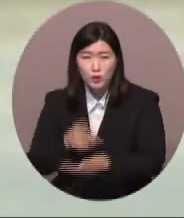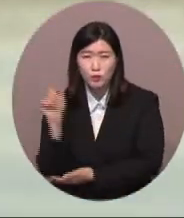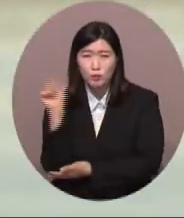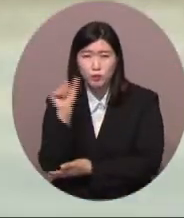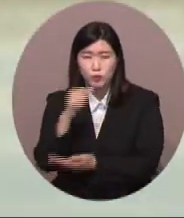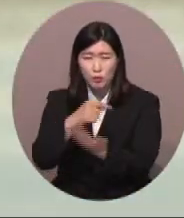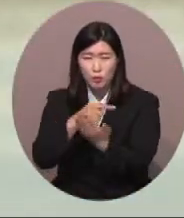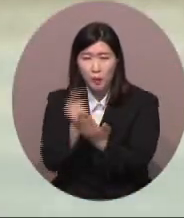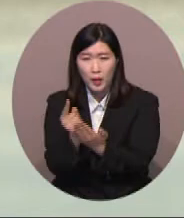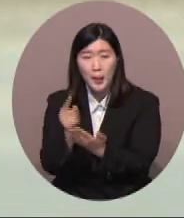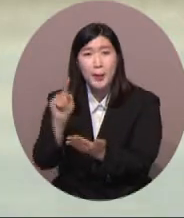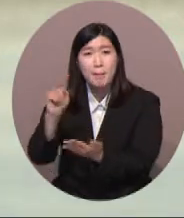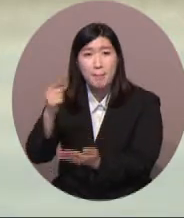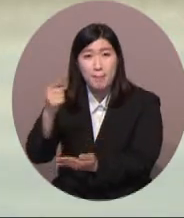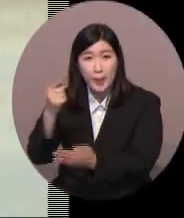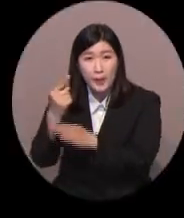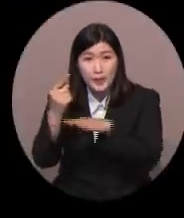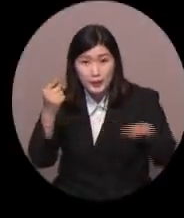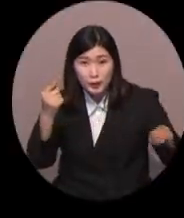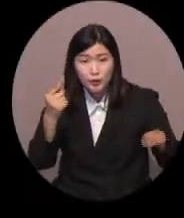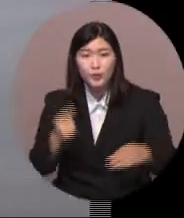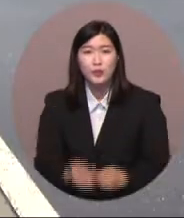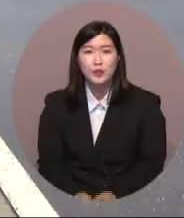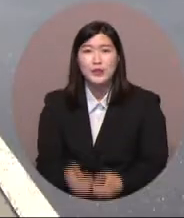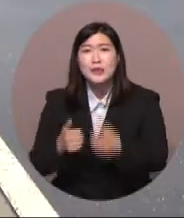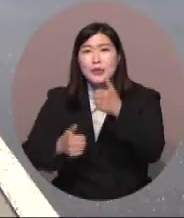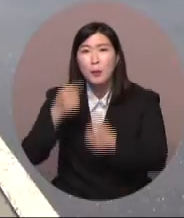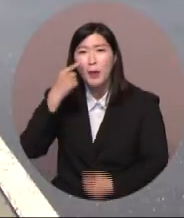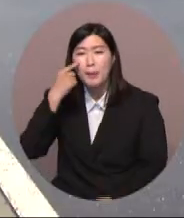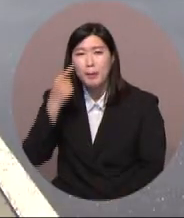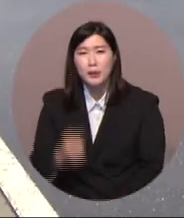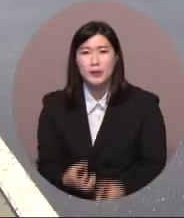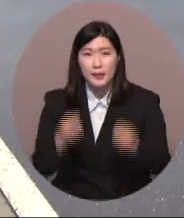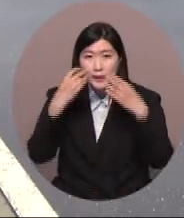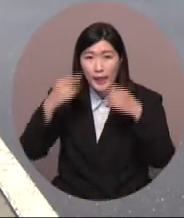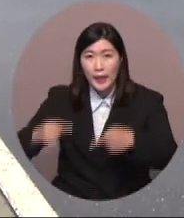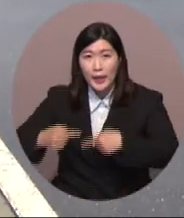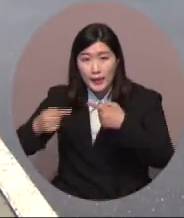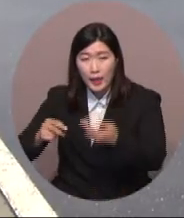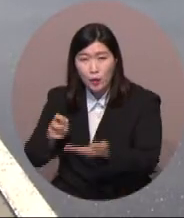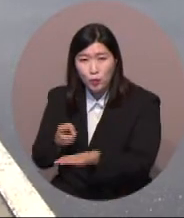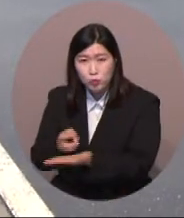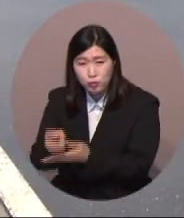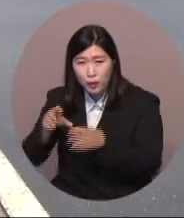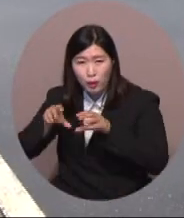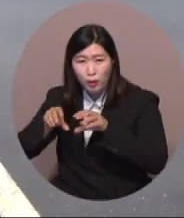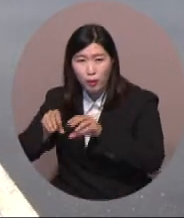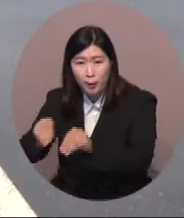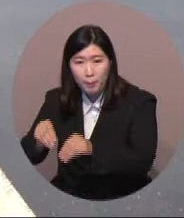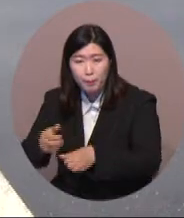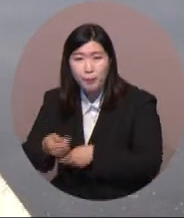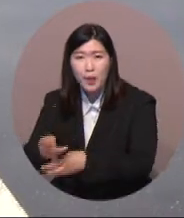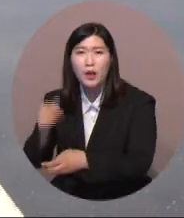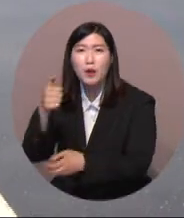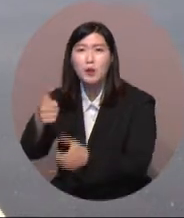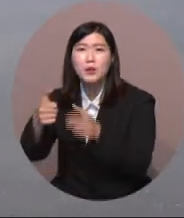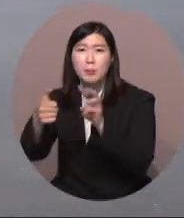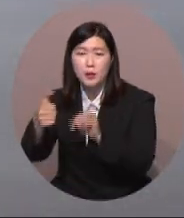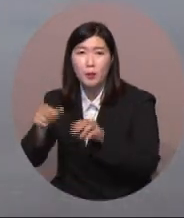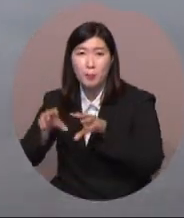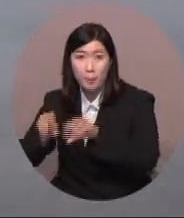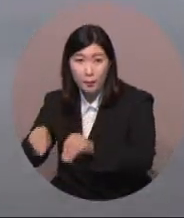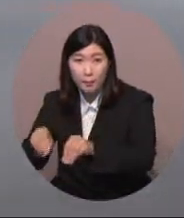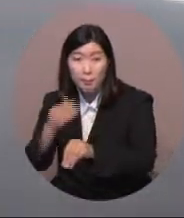시속 100km로 달리는 상황을 가정했습니다. 새 타이어를 장착한 차는 브레이크를 밟자 50m 만에